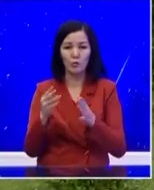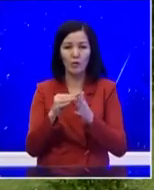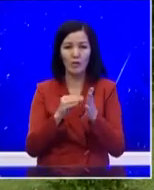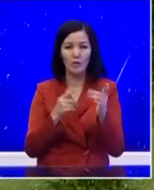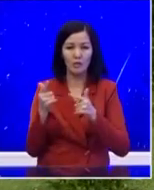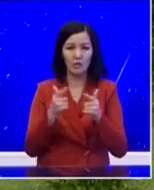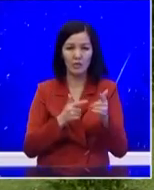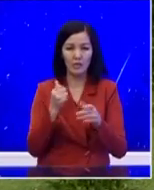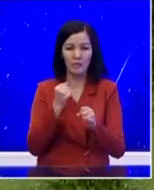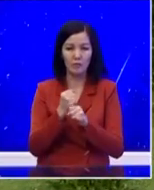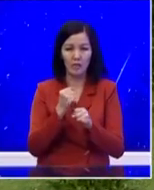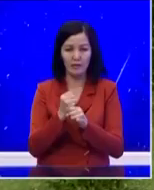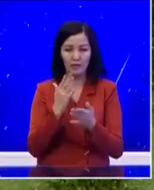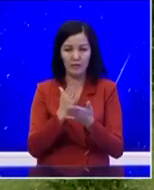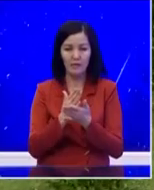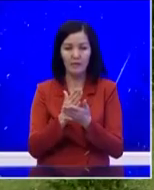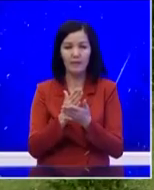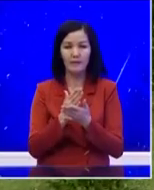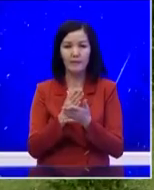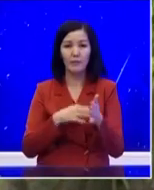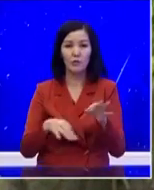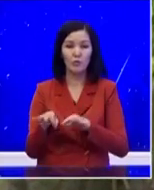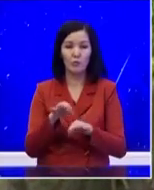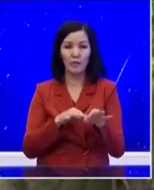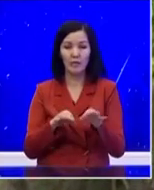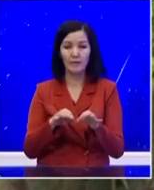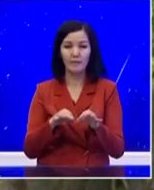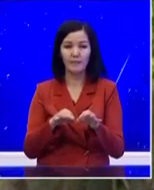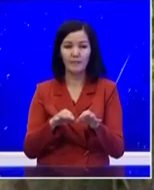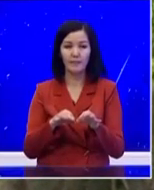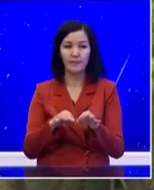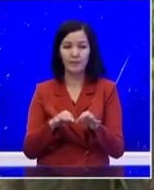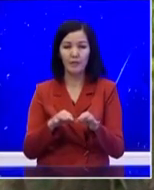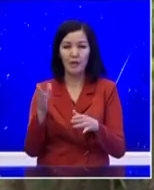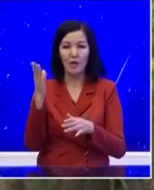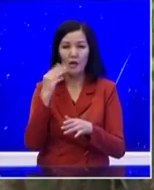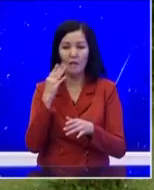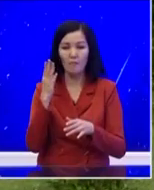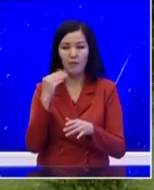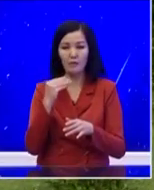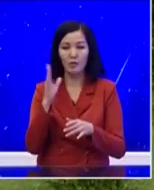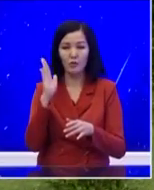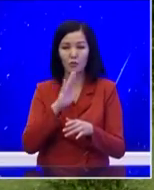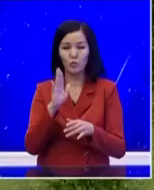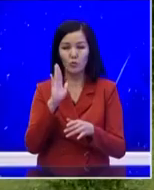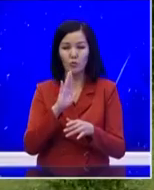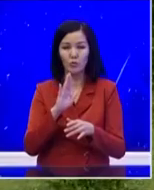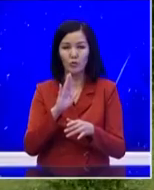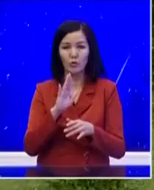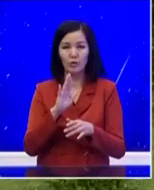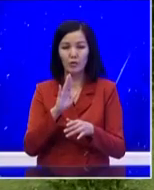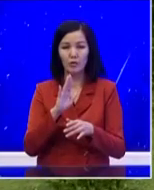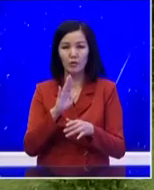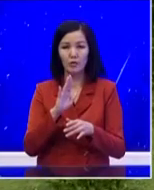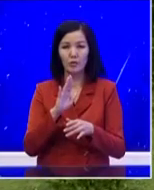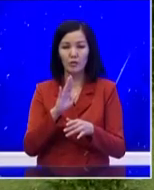құжаттама жасалып атыр. Жаңағы бұл жобада біз жаңағы Алматы судан